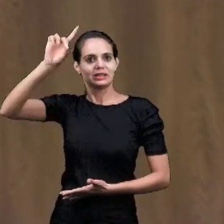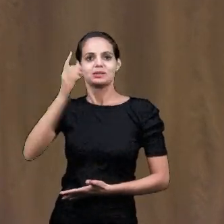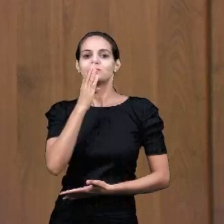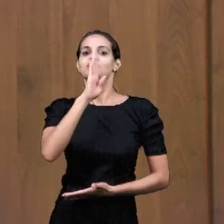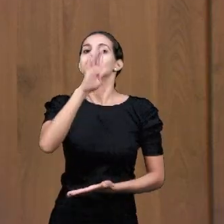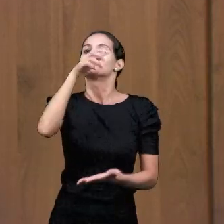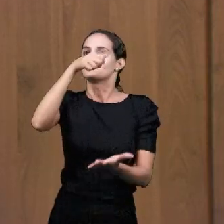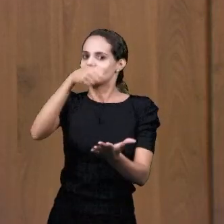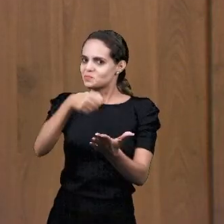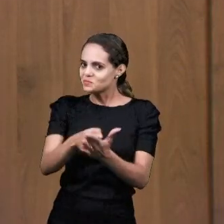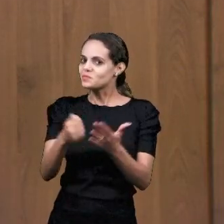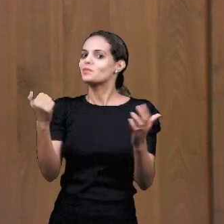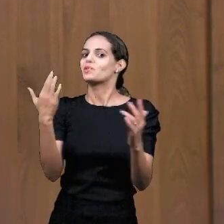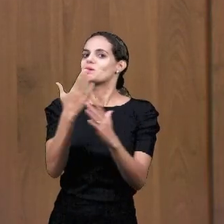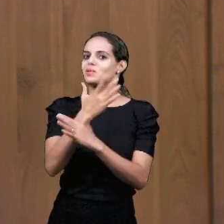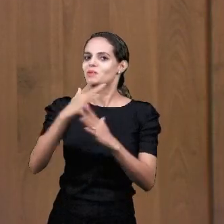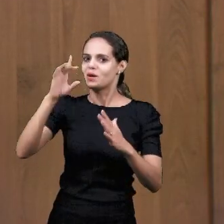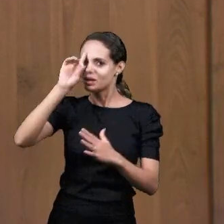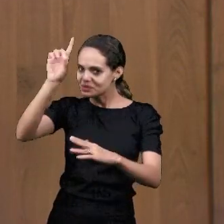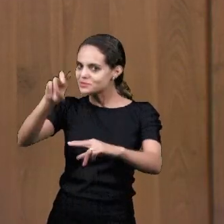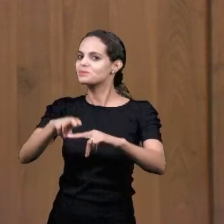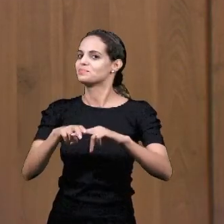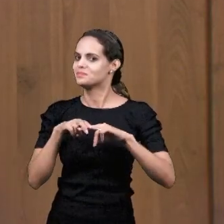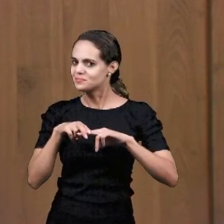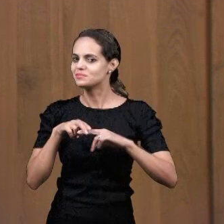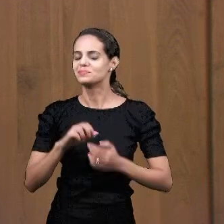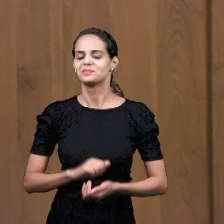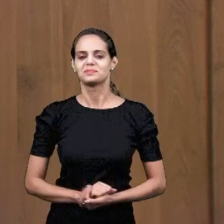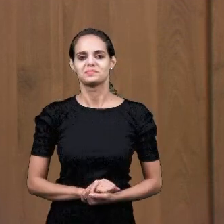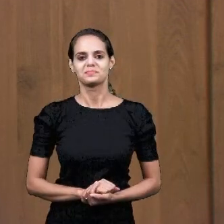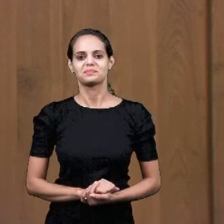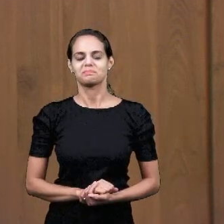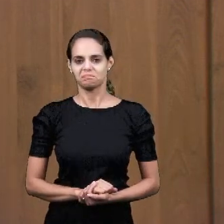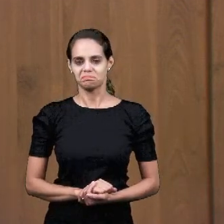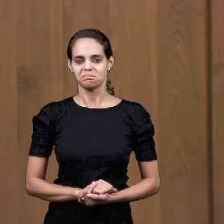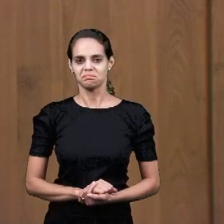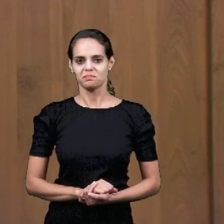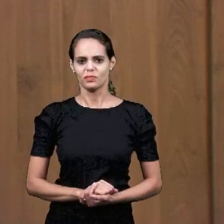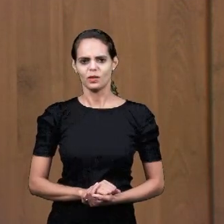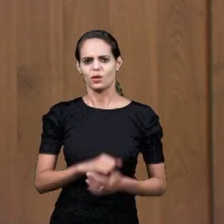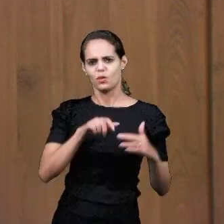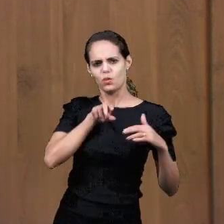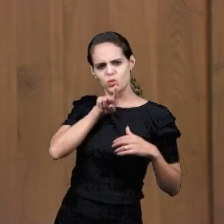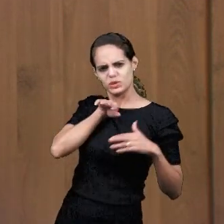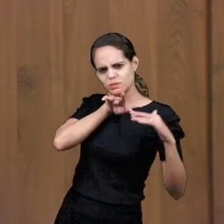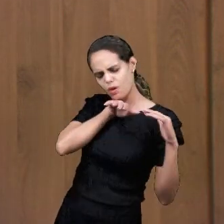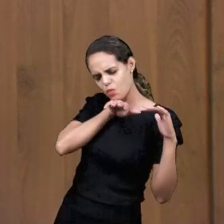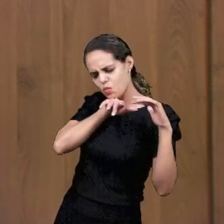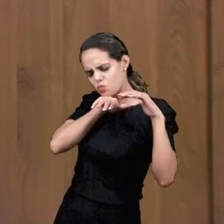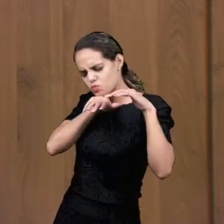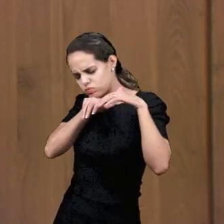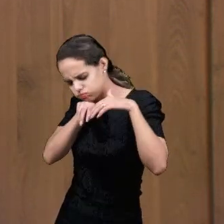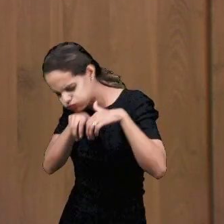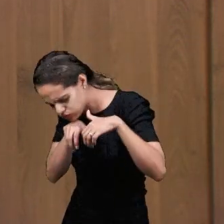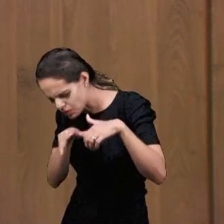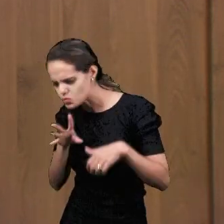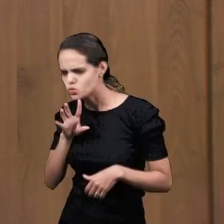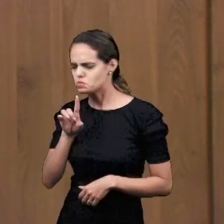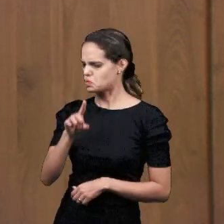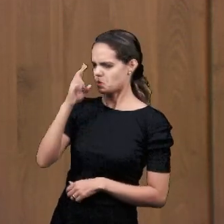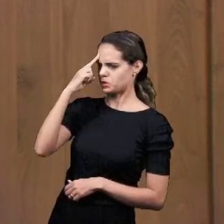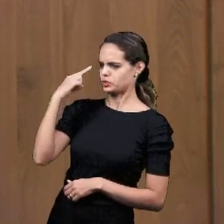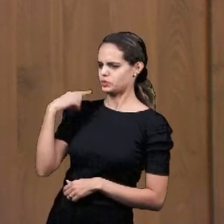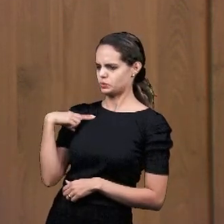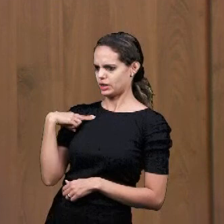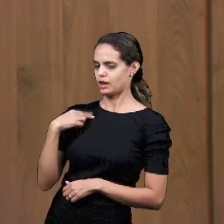de Joseph, ils n'ont pas reconnu Joseph. Ils sont partis, après ils ont dû revenir. Et quand ils sont